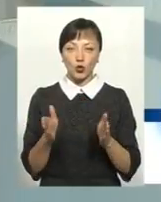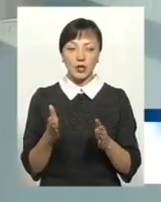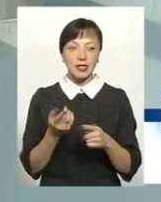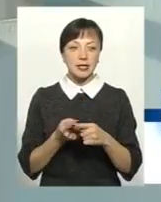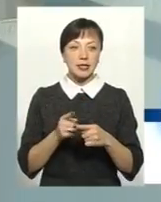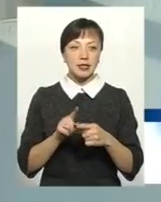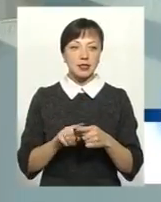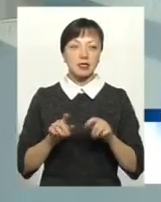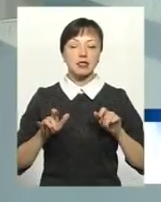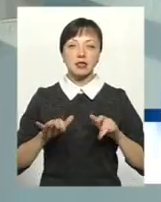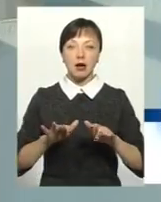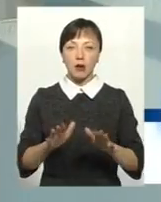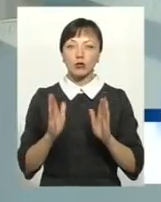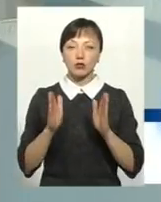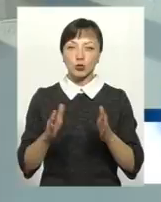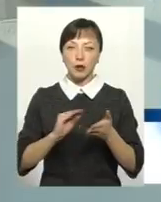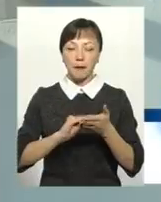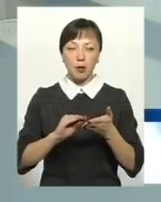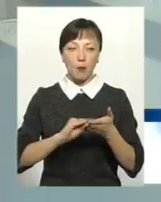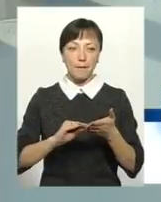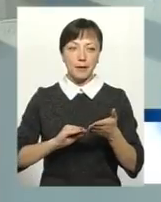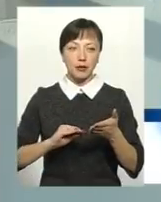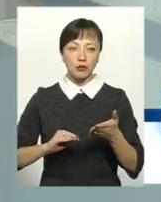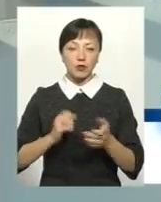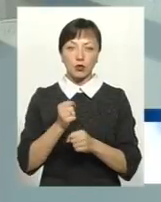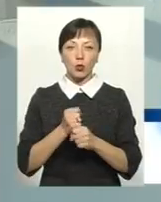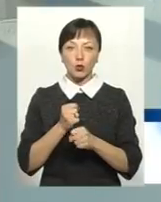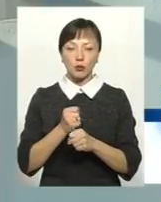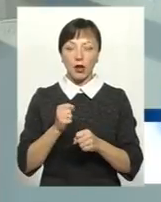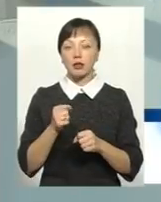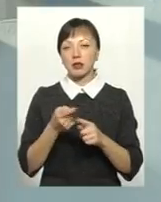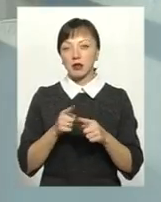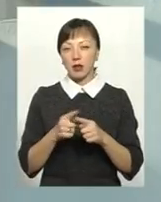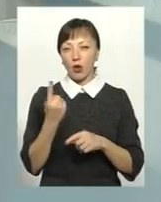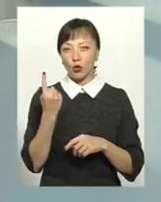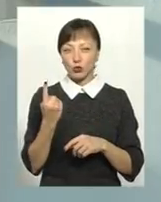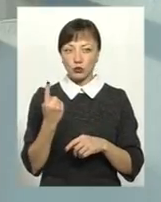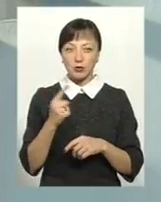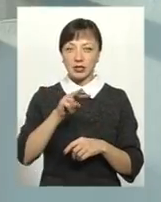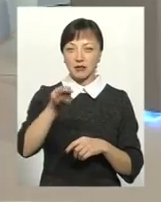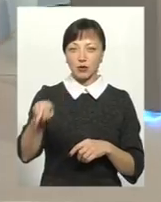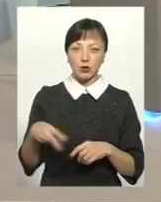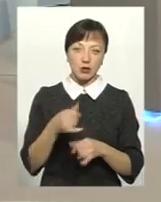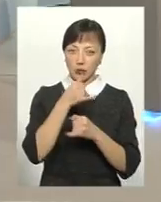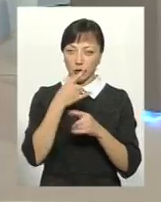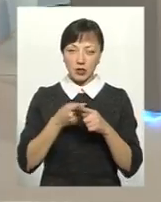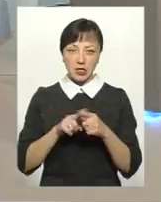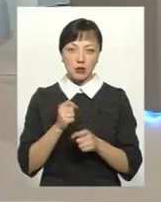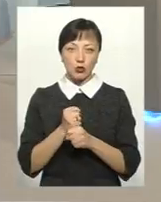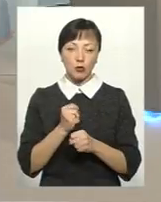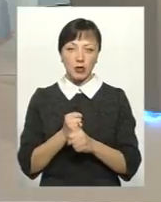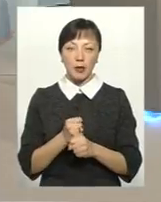ці заходи, вона буде прописувати і розробляти ці заходи. Тому що на одному за дві години ми не могли це